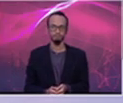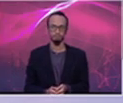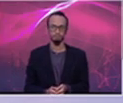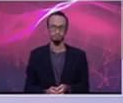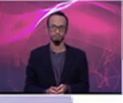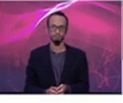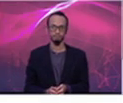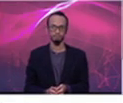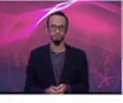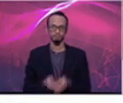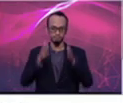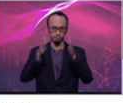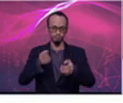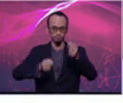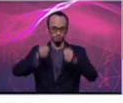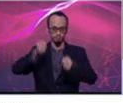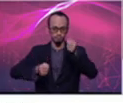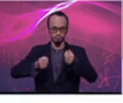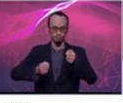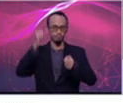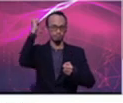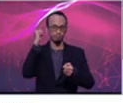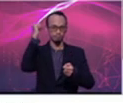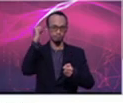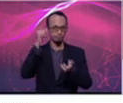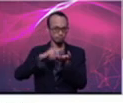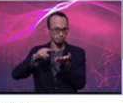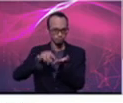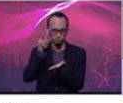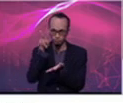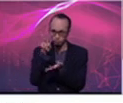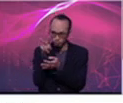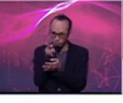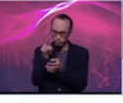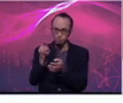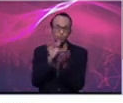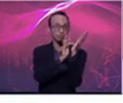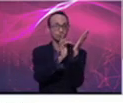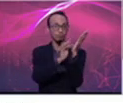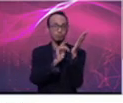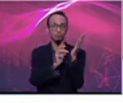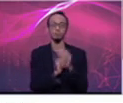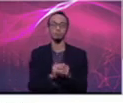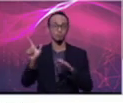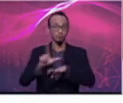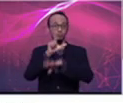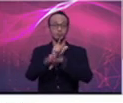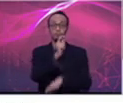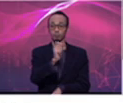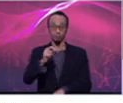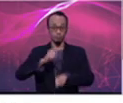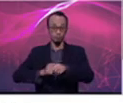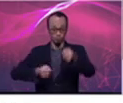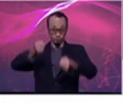hadapan pemandu bas pres yang dikesan menggunakan telefon bimbit sambil membuat siaran langsung menerusi aplikasi tiktok ketika